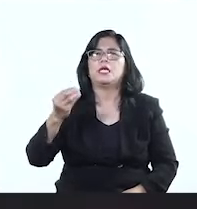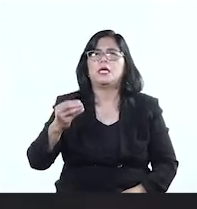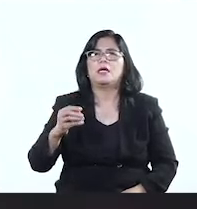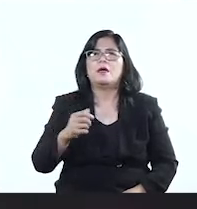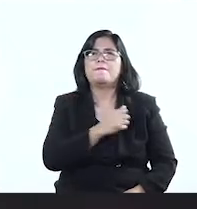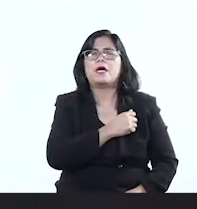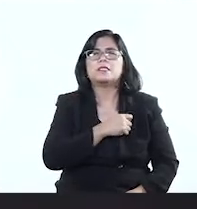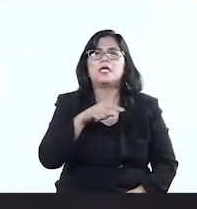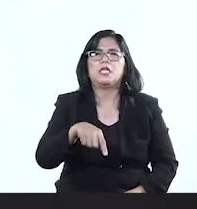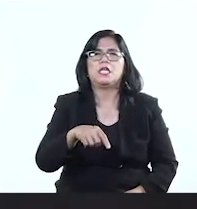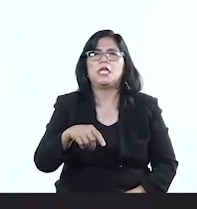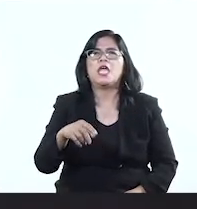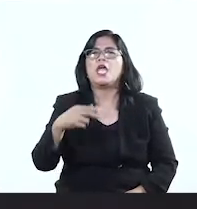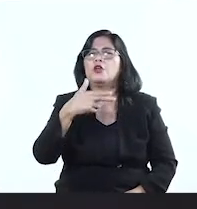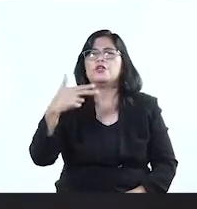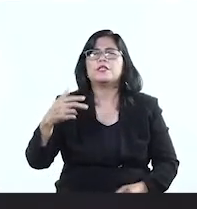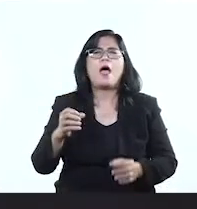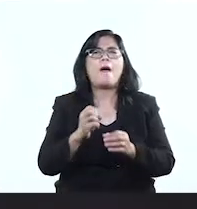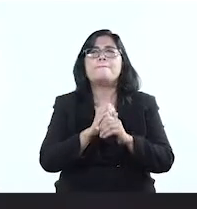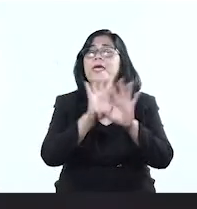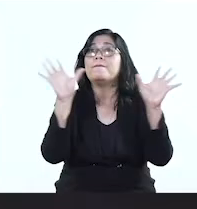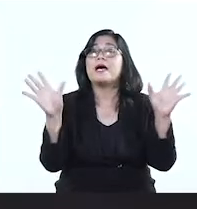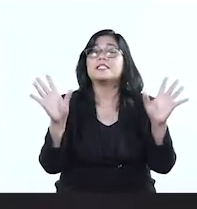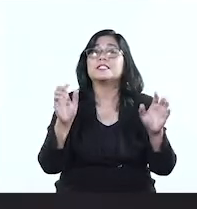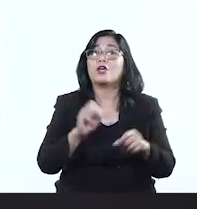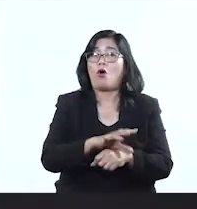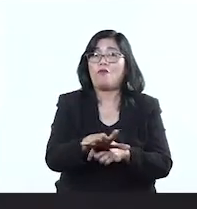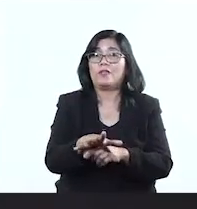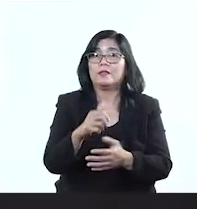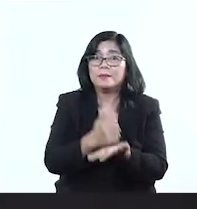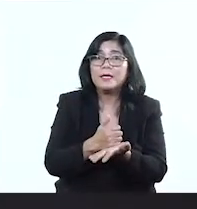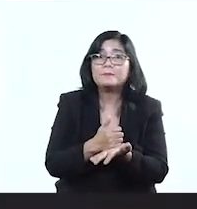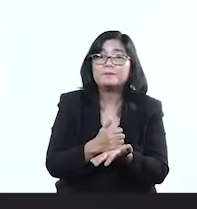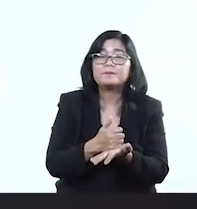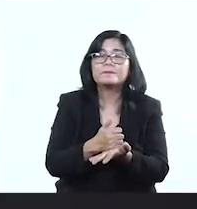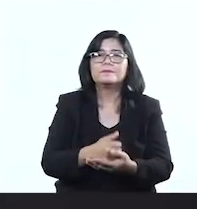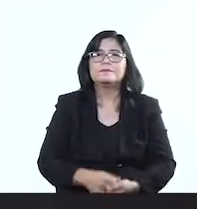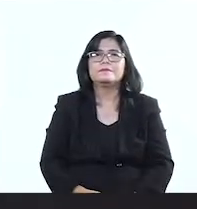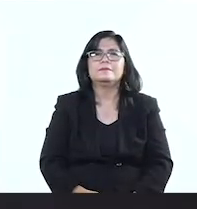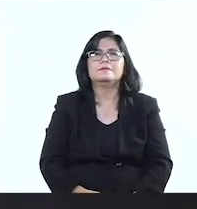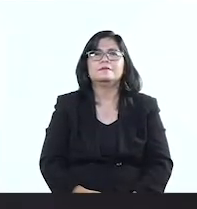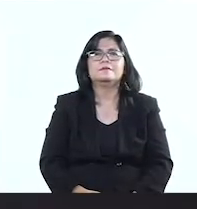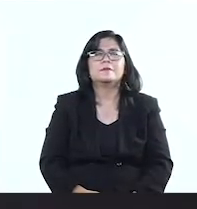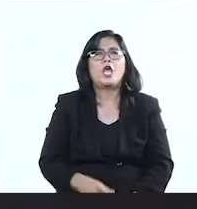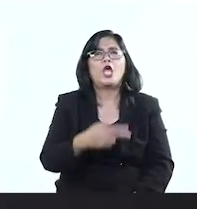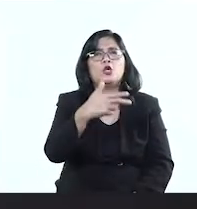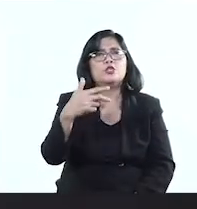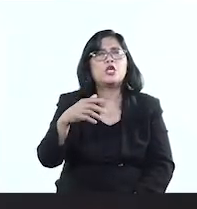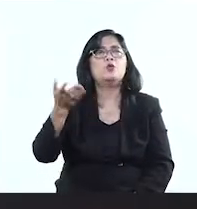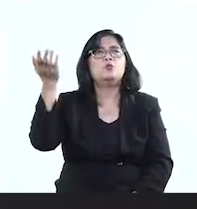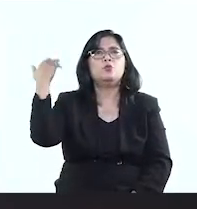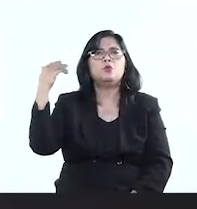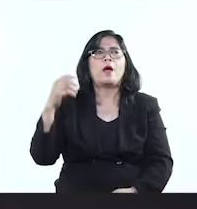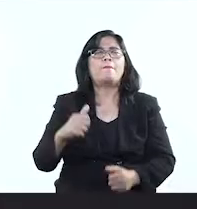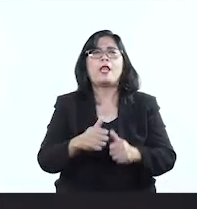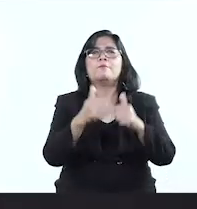juga bisa bebas coffee Hai dulu kita semua sama-sama aku Hai makan Indonesia termasuk yang paling baik Coba dulu kalau kita mau